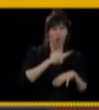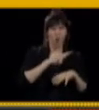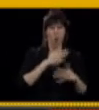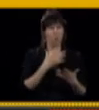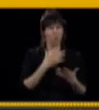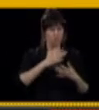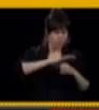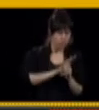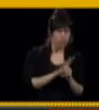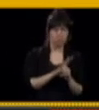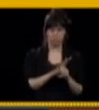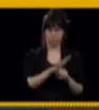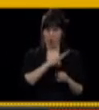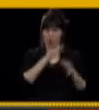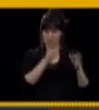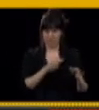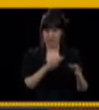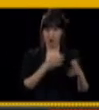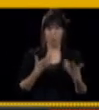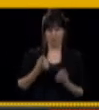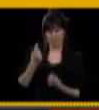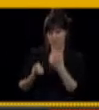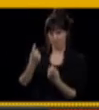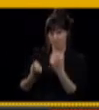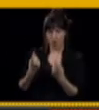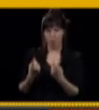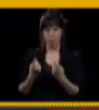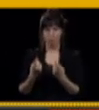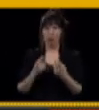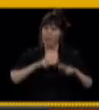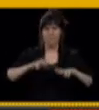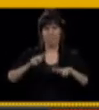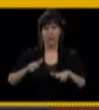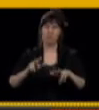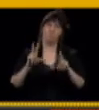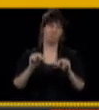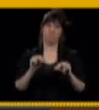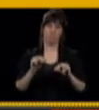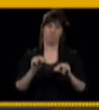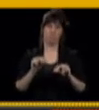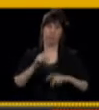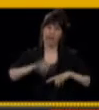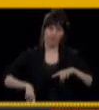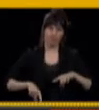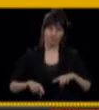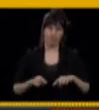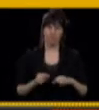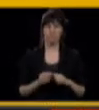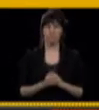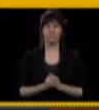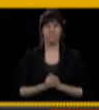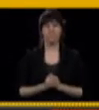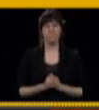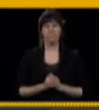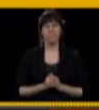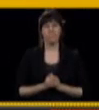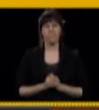virus vous allez pour prendre deux manches maintenant il ya toute la question des voyageurs